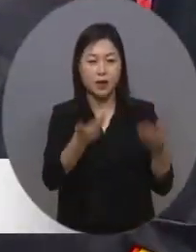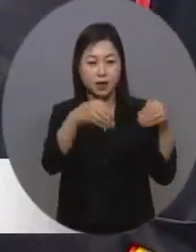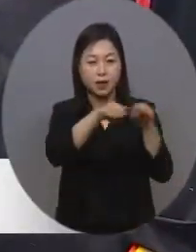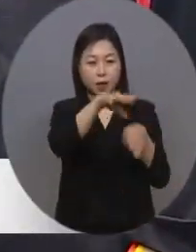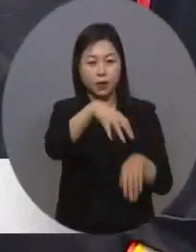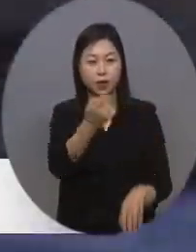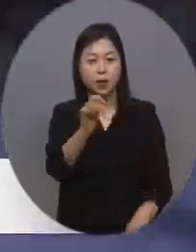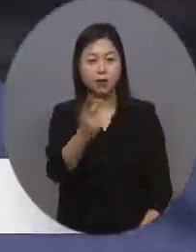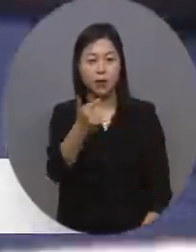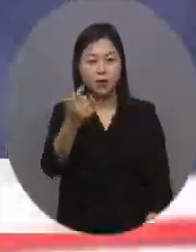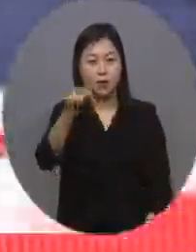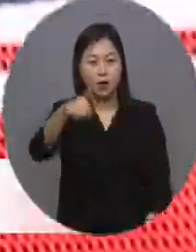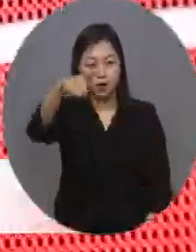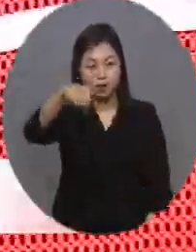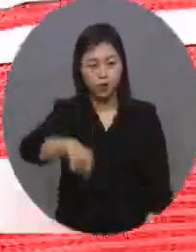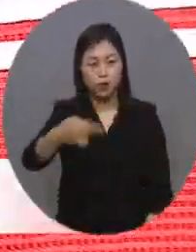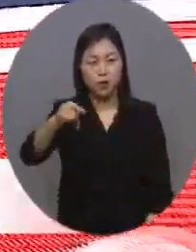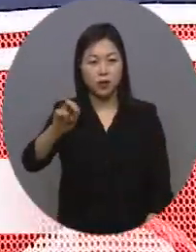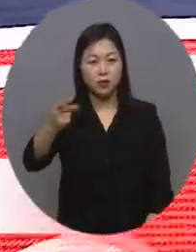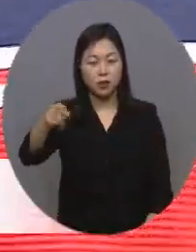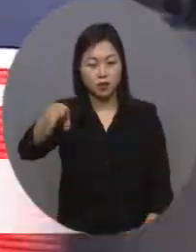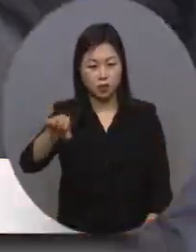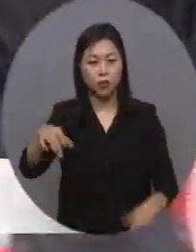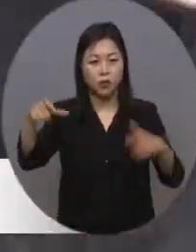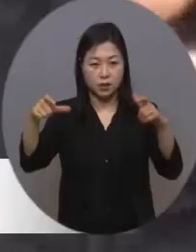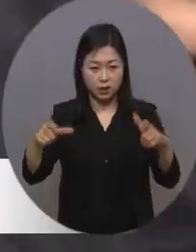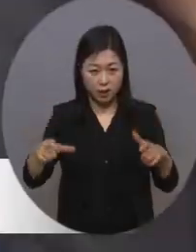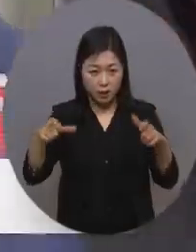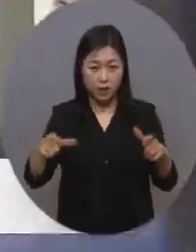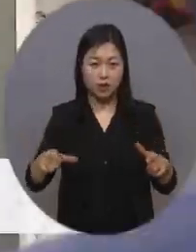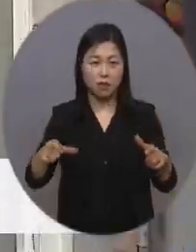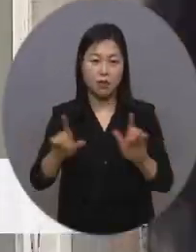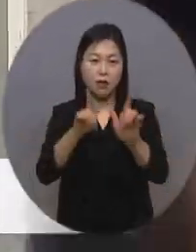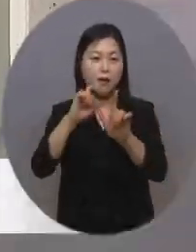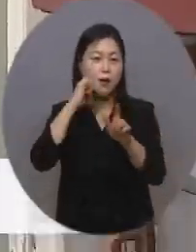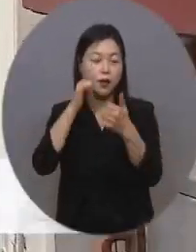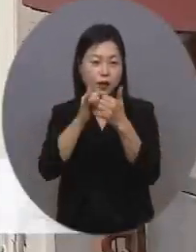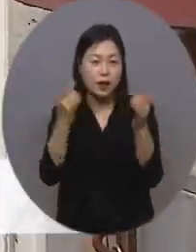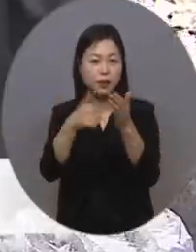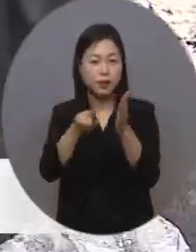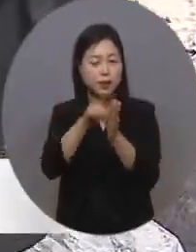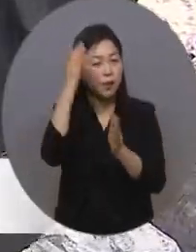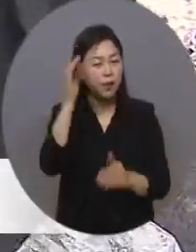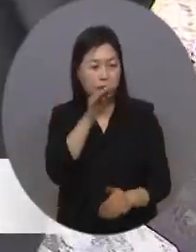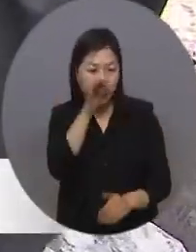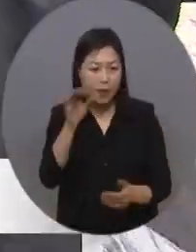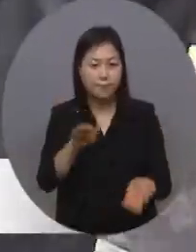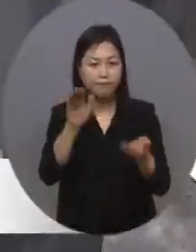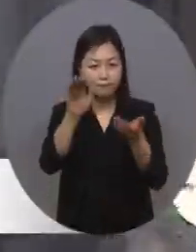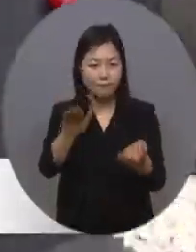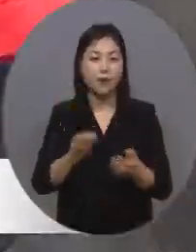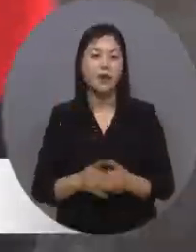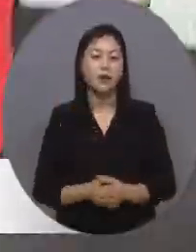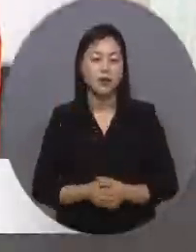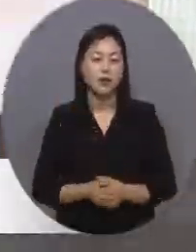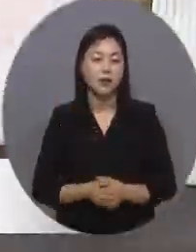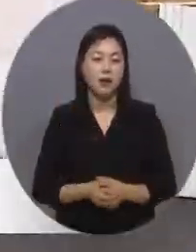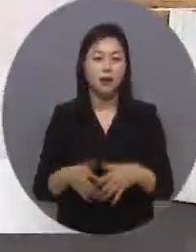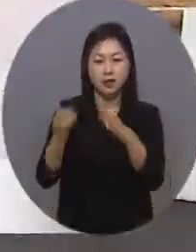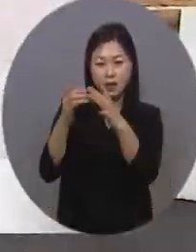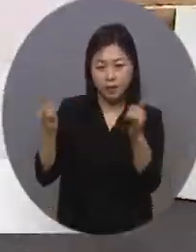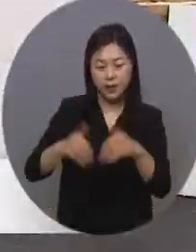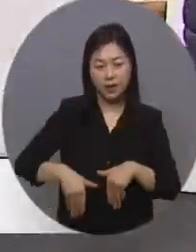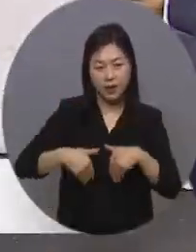삼성동 일대에서 취약계층 가구를 위한 연탄 나눔 행사를 가졌습니다. 이번 행사는 이웃들의 따뜻한 겨울을